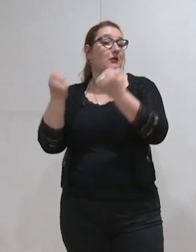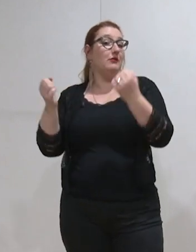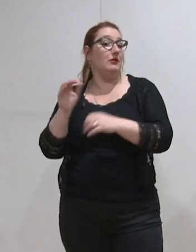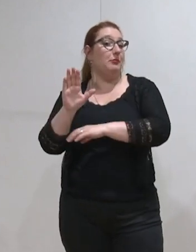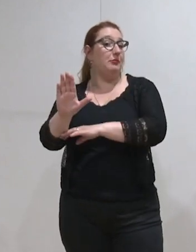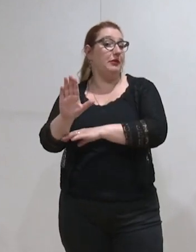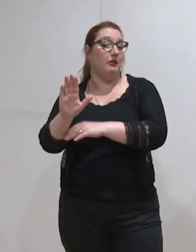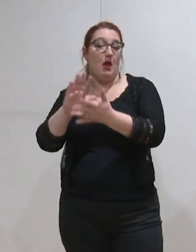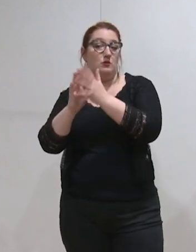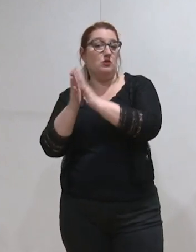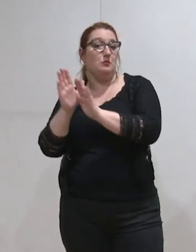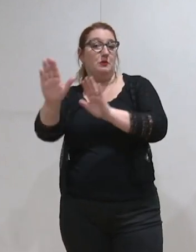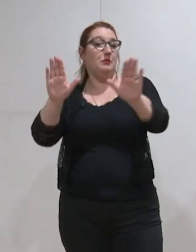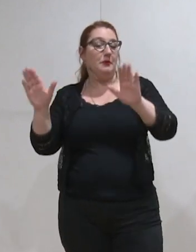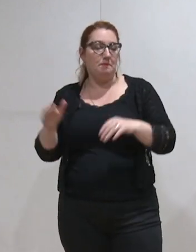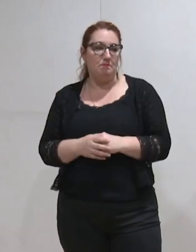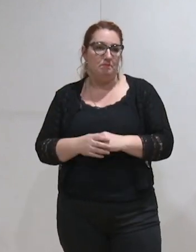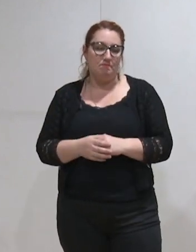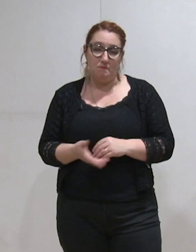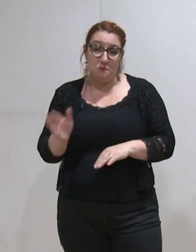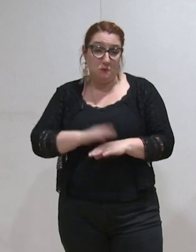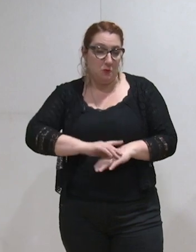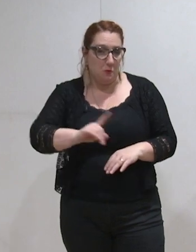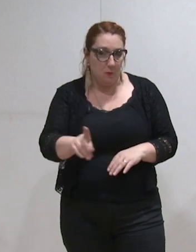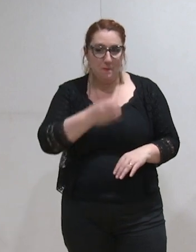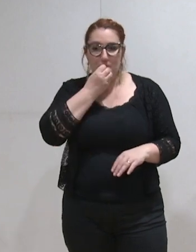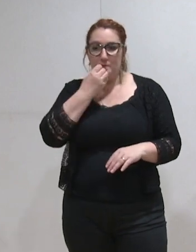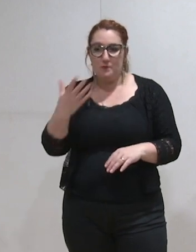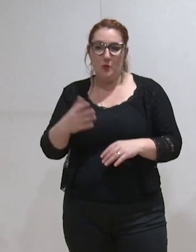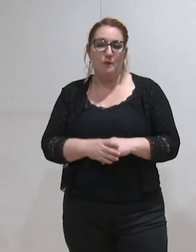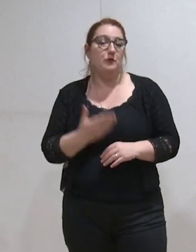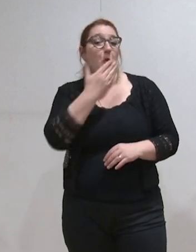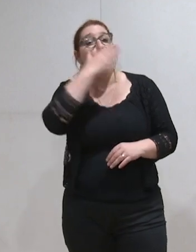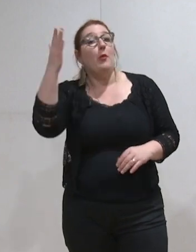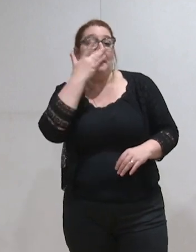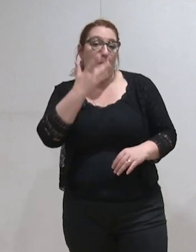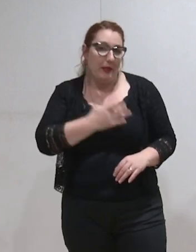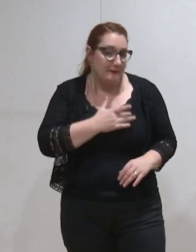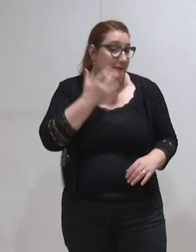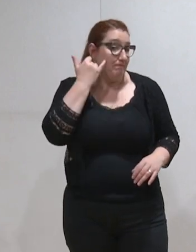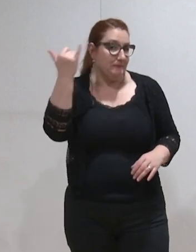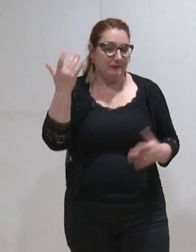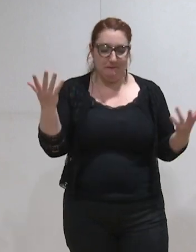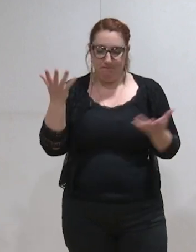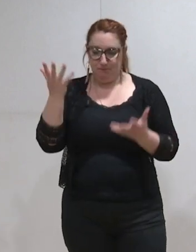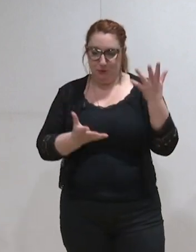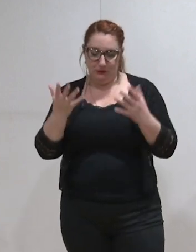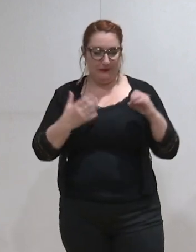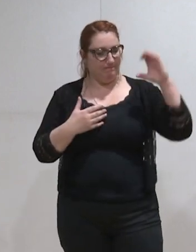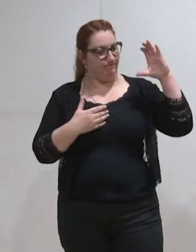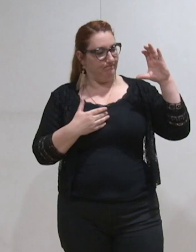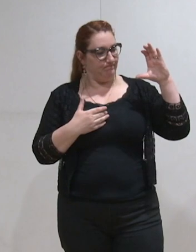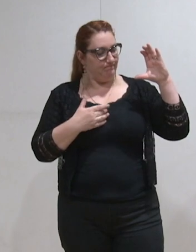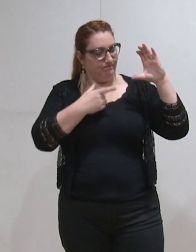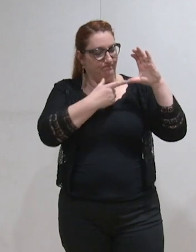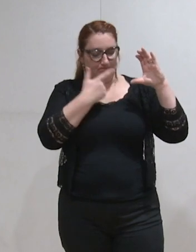mené par telle ou telle association bah non bon autre hypothèse est-ce que ça pourrait correspondre disons à